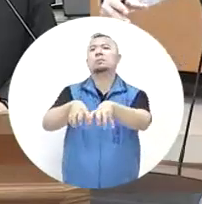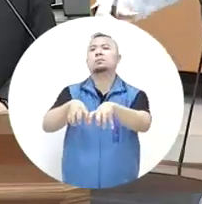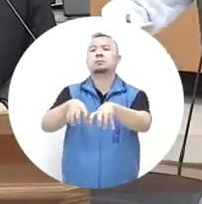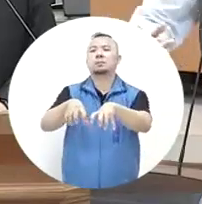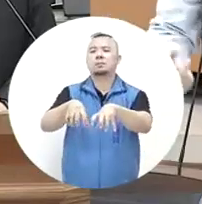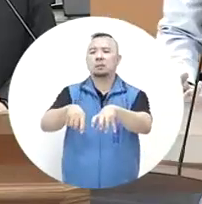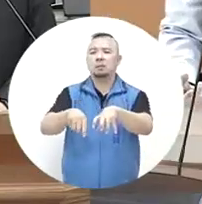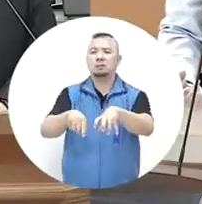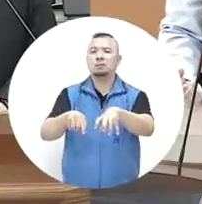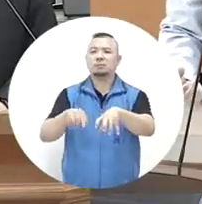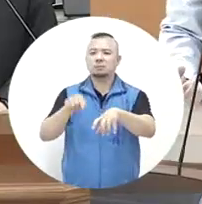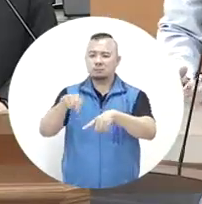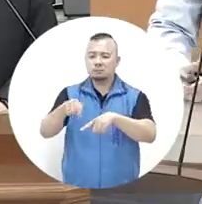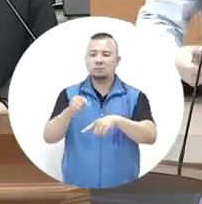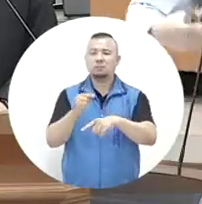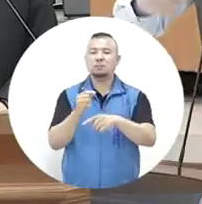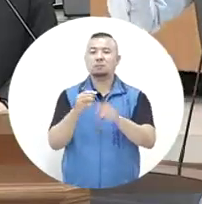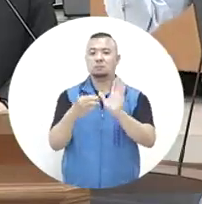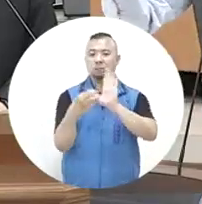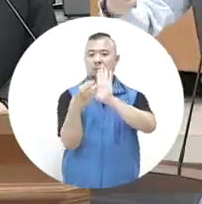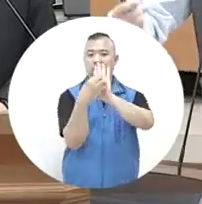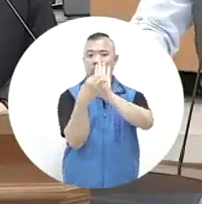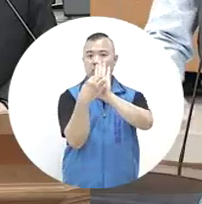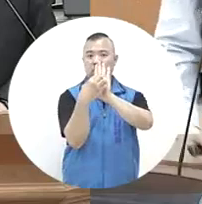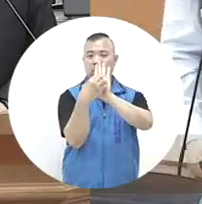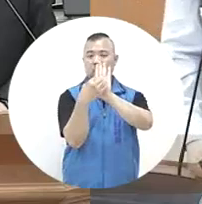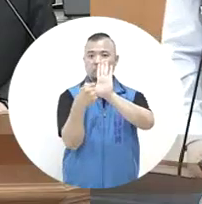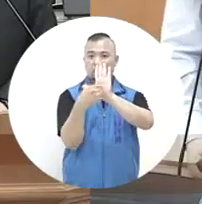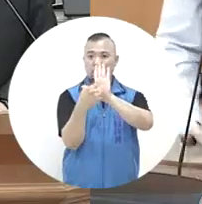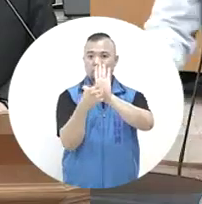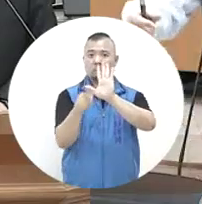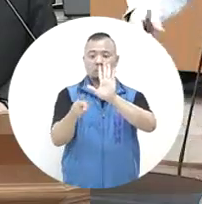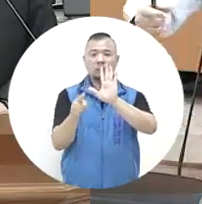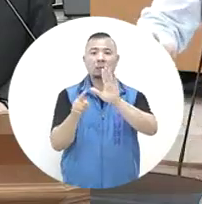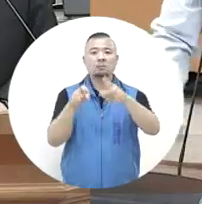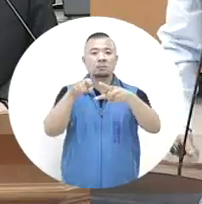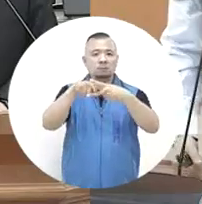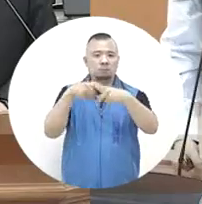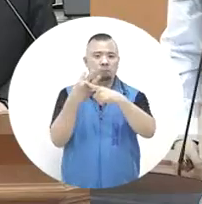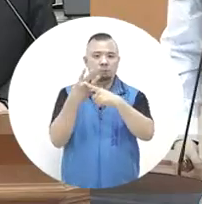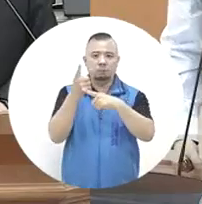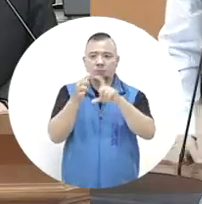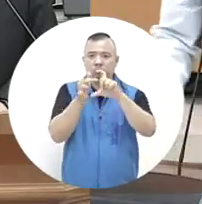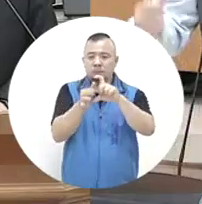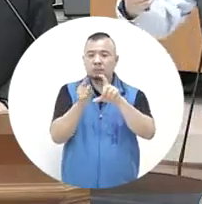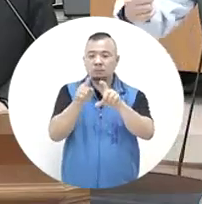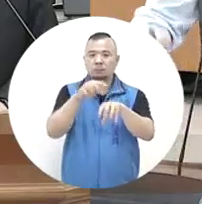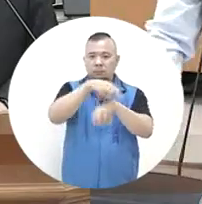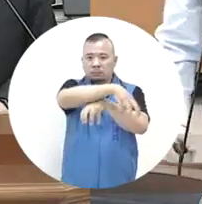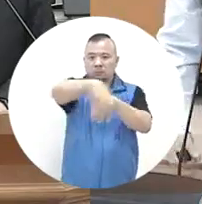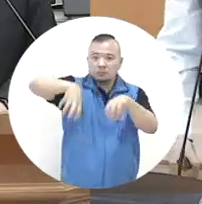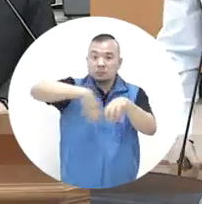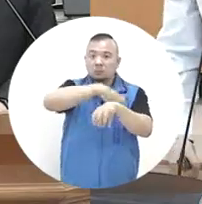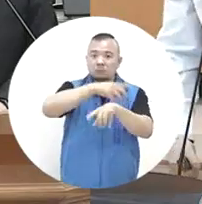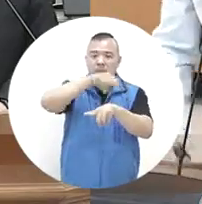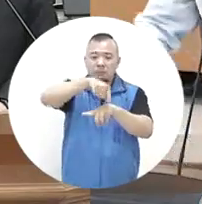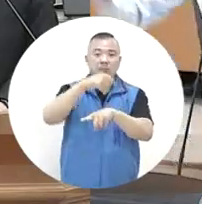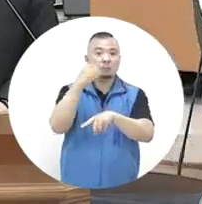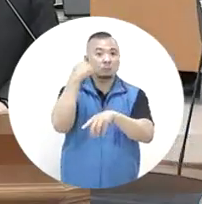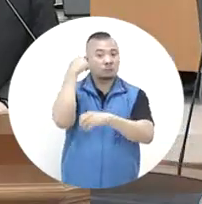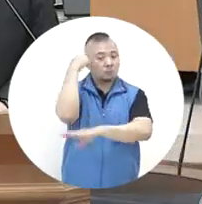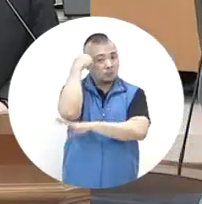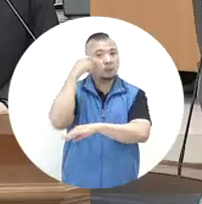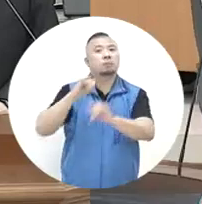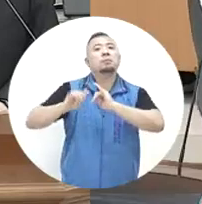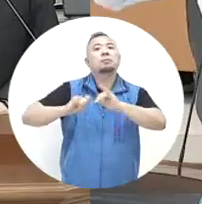区，旁边是住宅区这样子。所以民众住在那边三四十年，本来那里面是一个窑厂啊，它发出的声音是只有白天啊，